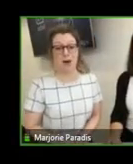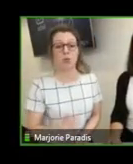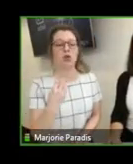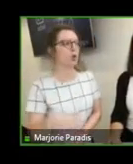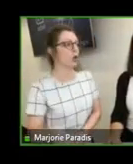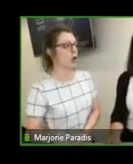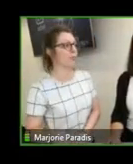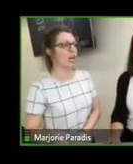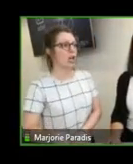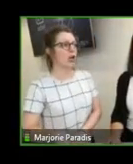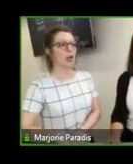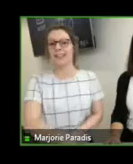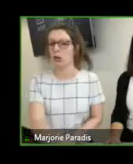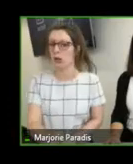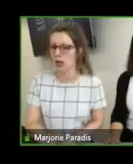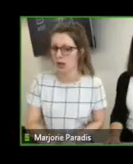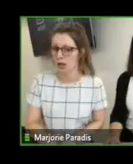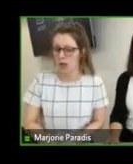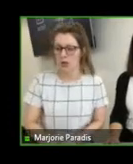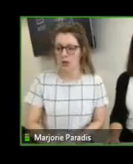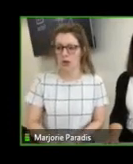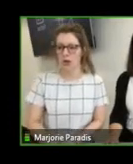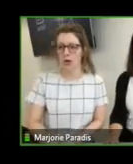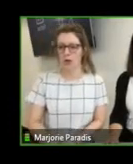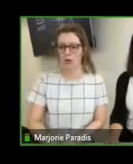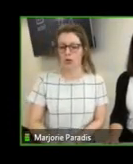finalement, ou sont le résultat